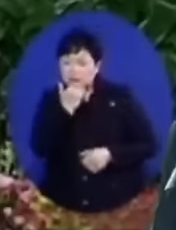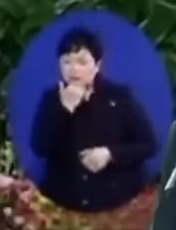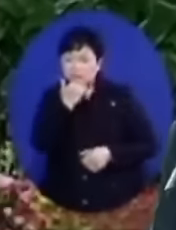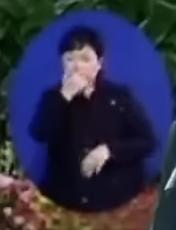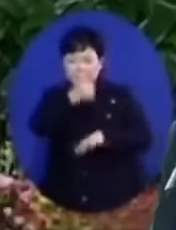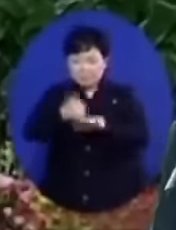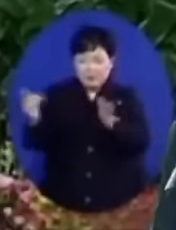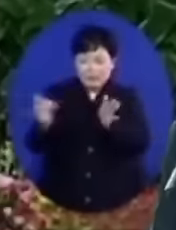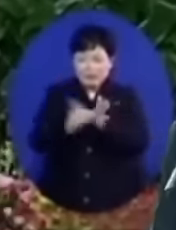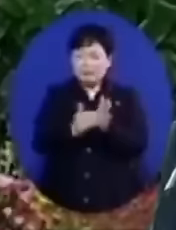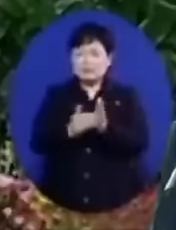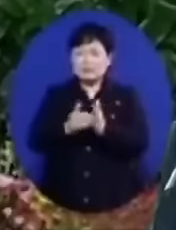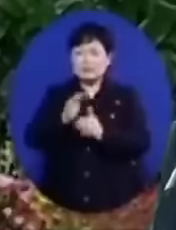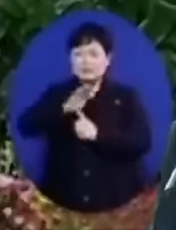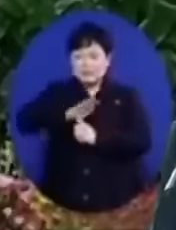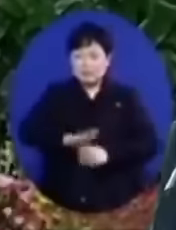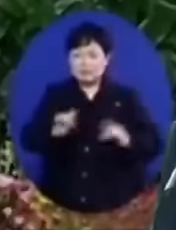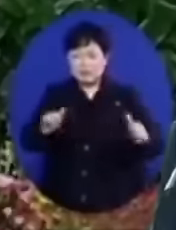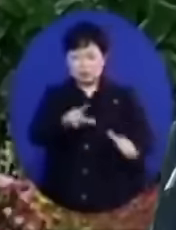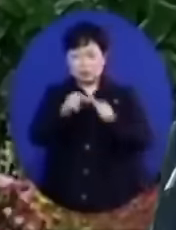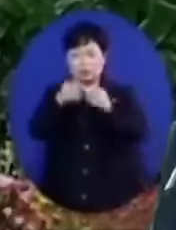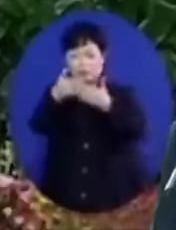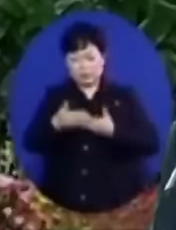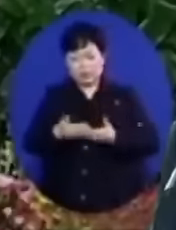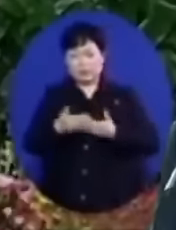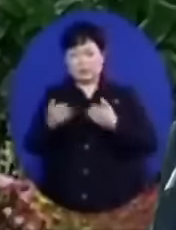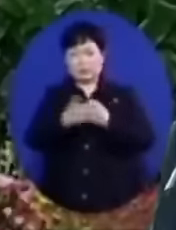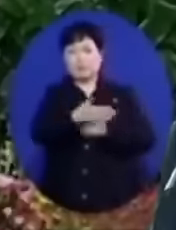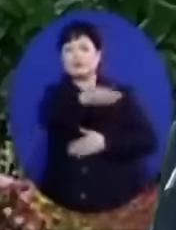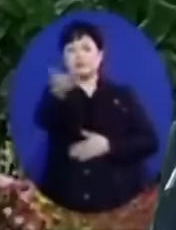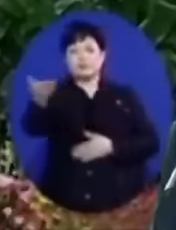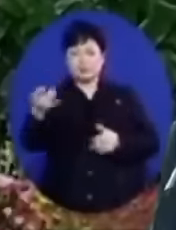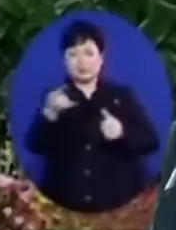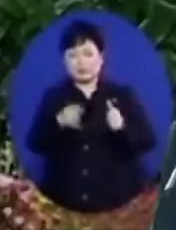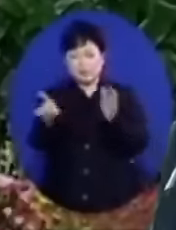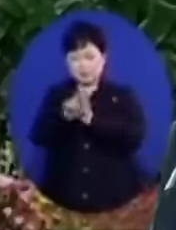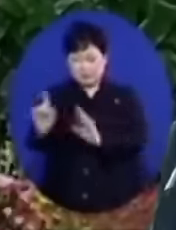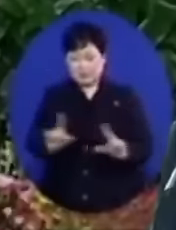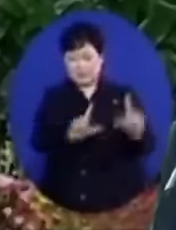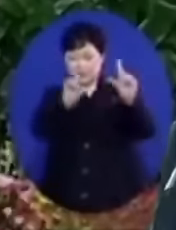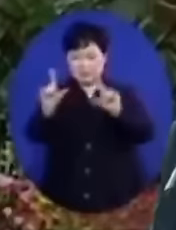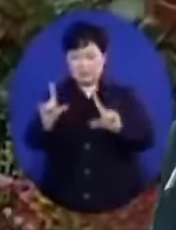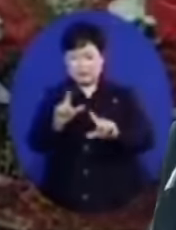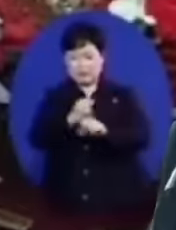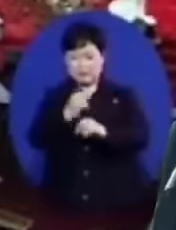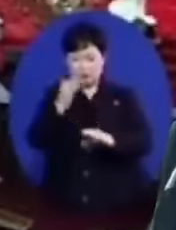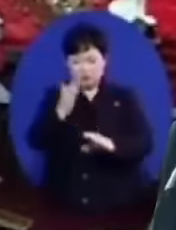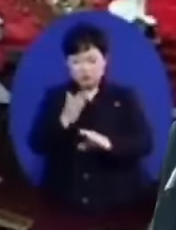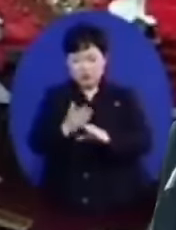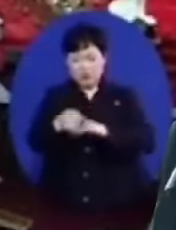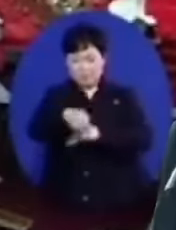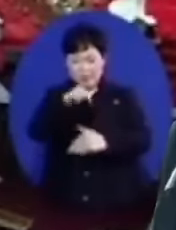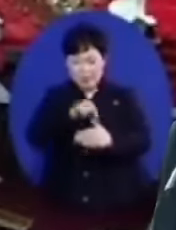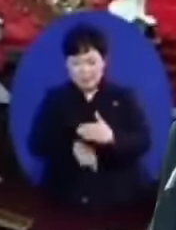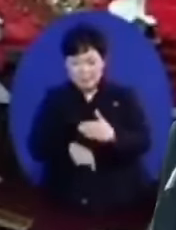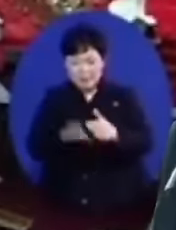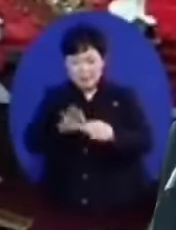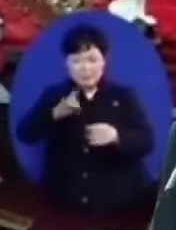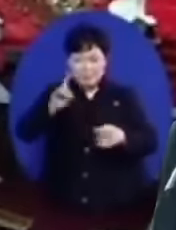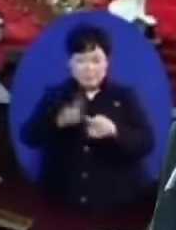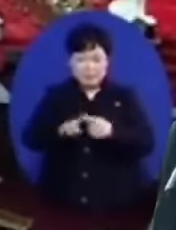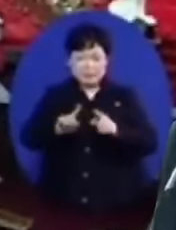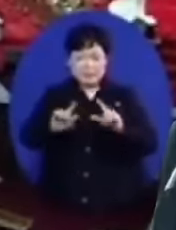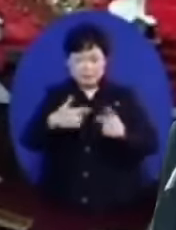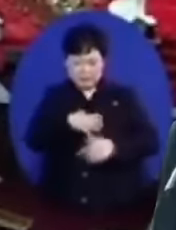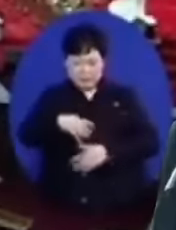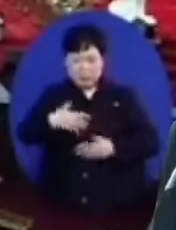얻으리라고 말씀하시는 것입니다. 그러므로 여러분께서 신앙생활하면서 여러분 마음에 맞지 않는 괴로운